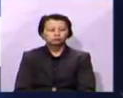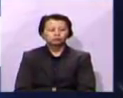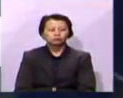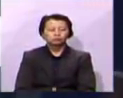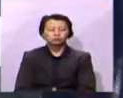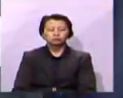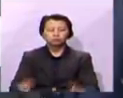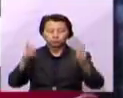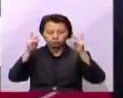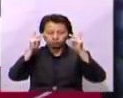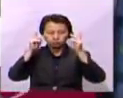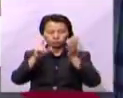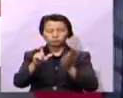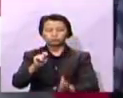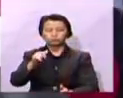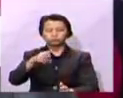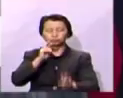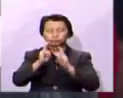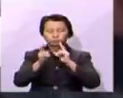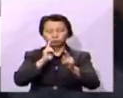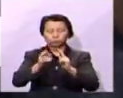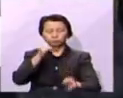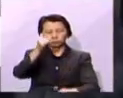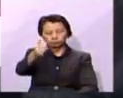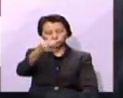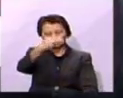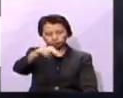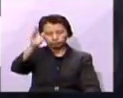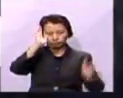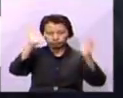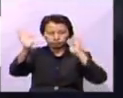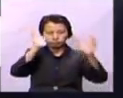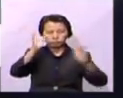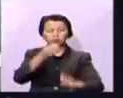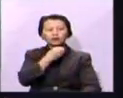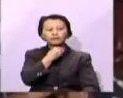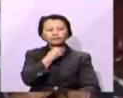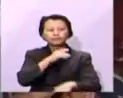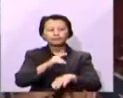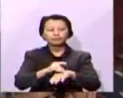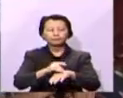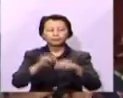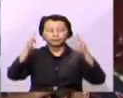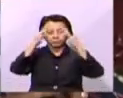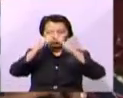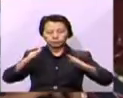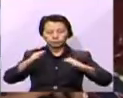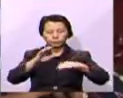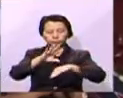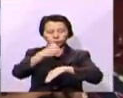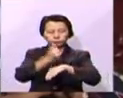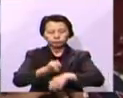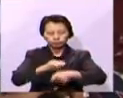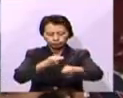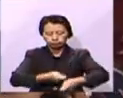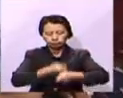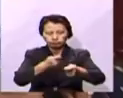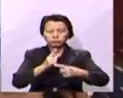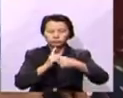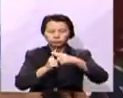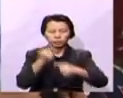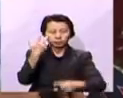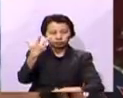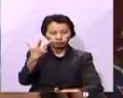Timbalan Perdana Menteri berucap pada Majlis Program Jelajah Halal Malaysia peringkat negeri Perak di perkarangan Kompleks Pertubuhan Peladang Kawasan Simpang